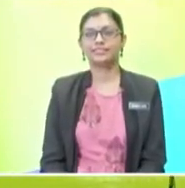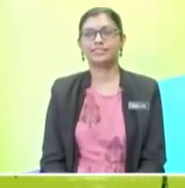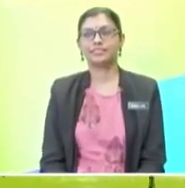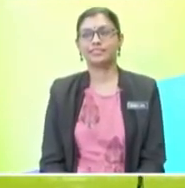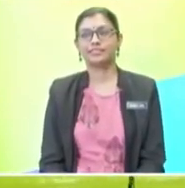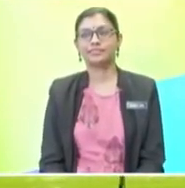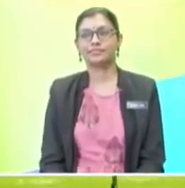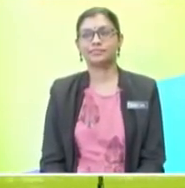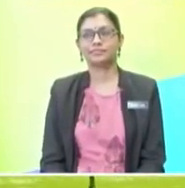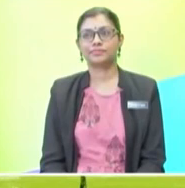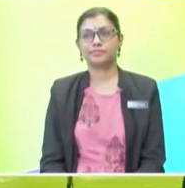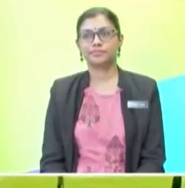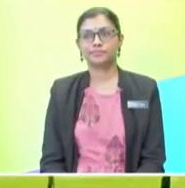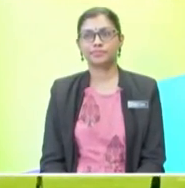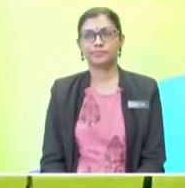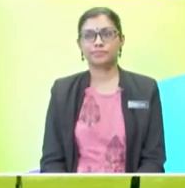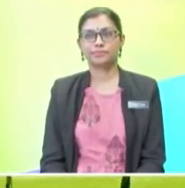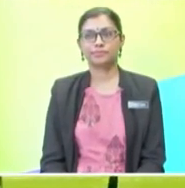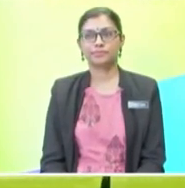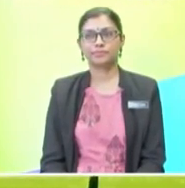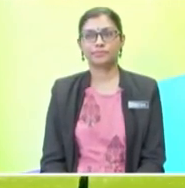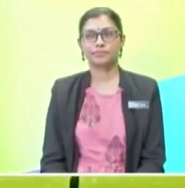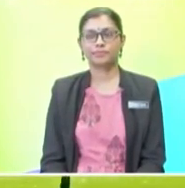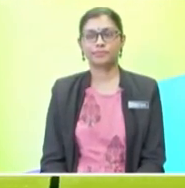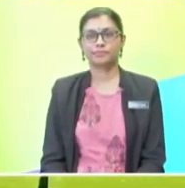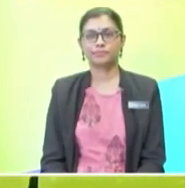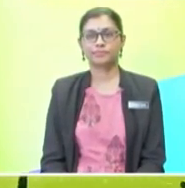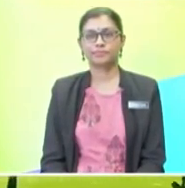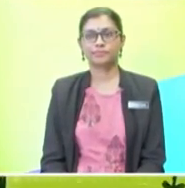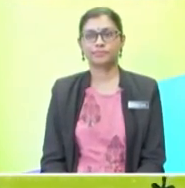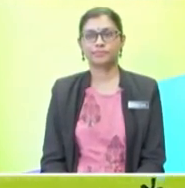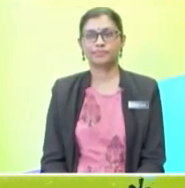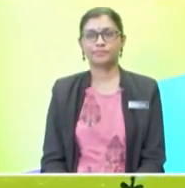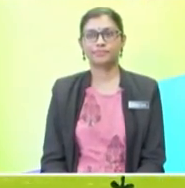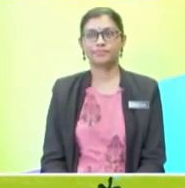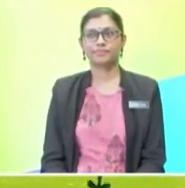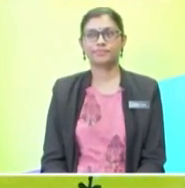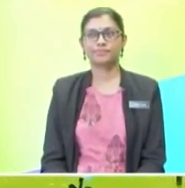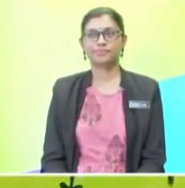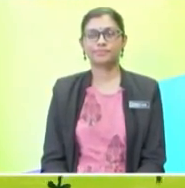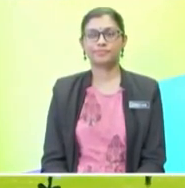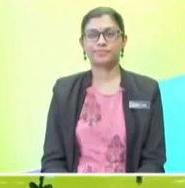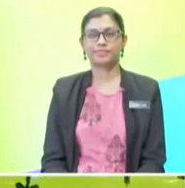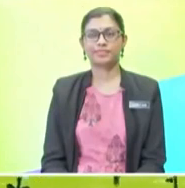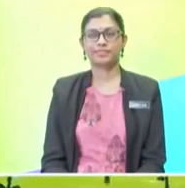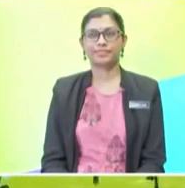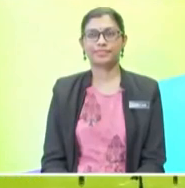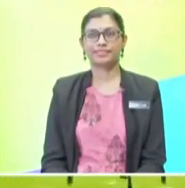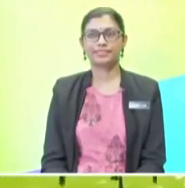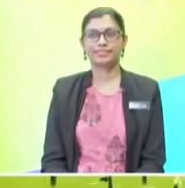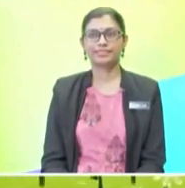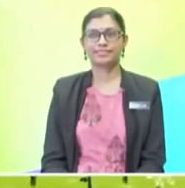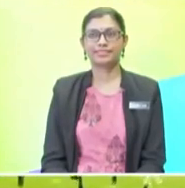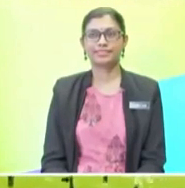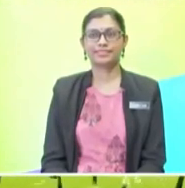Sibu Sarawak. Hai Amar. Hai Amar. Terbaik. Ceria, dah, Amar, ya? Ceria anak kita semua hari ini. Dan